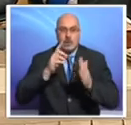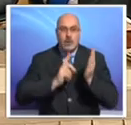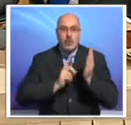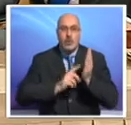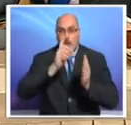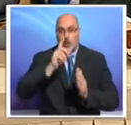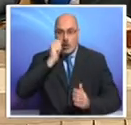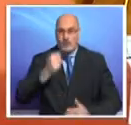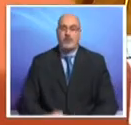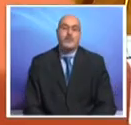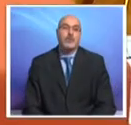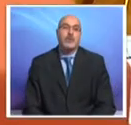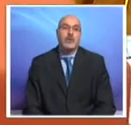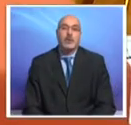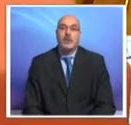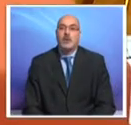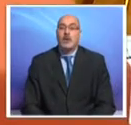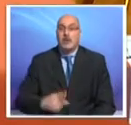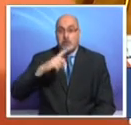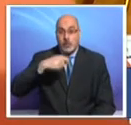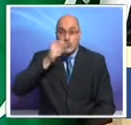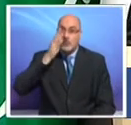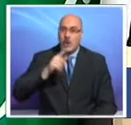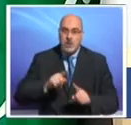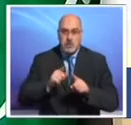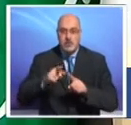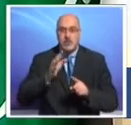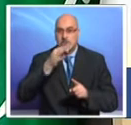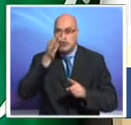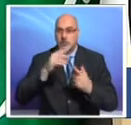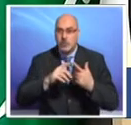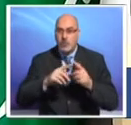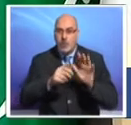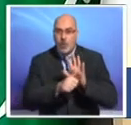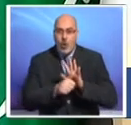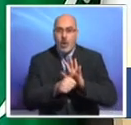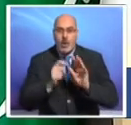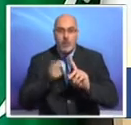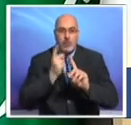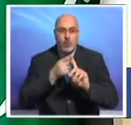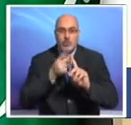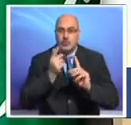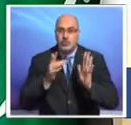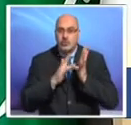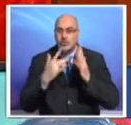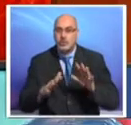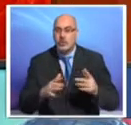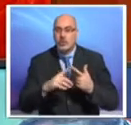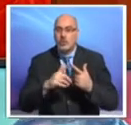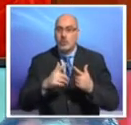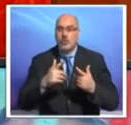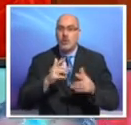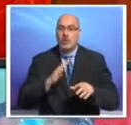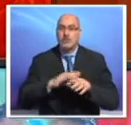الإنسان. رئيس الجمهورية لم يفوت الفرصة لينوه بالدور الهام الذي بات يطلع به مجلس